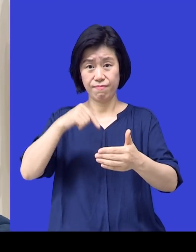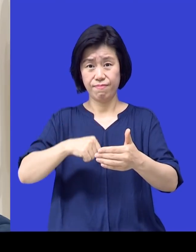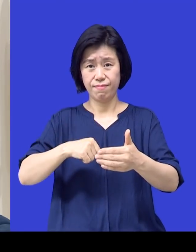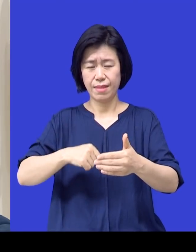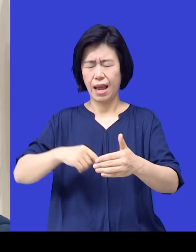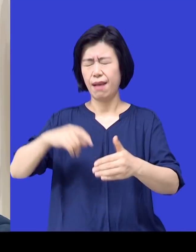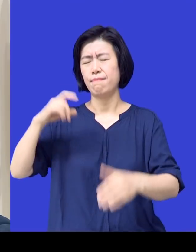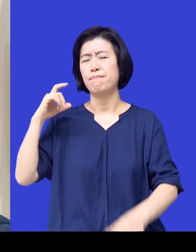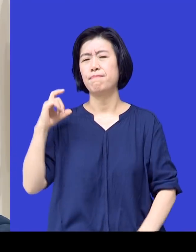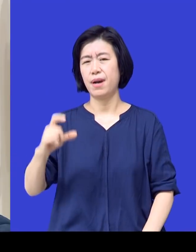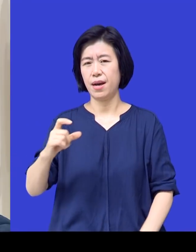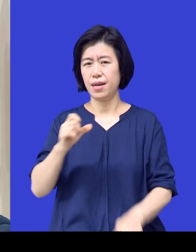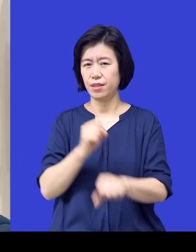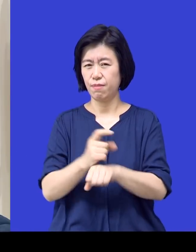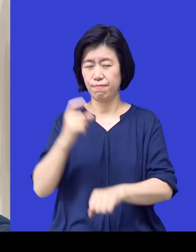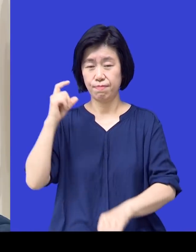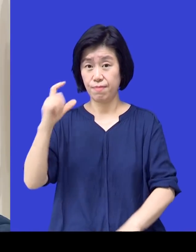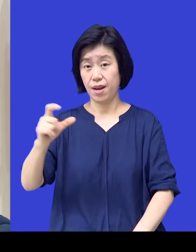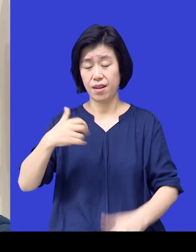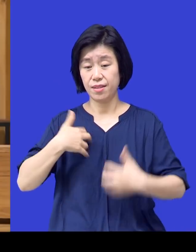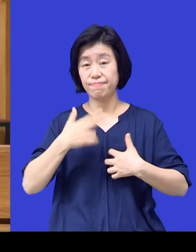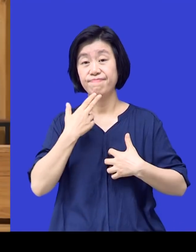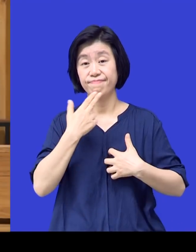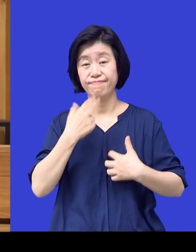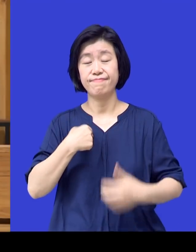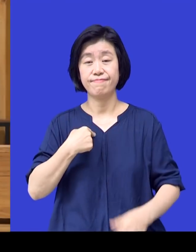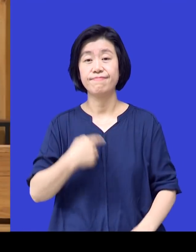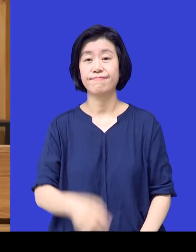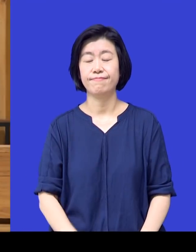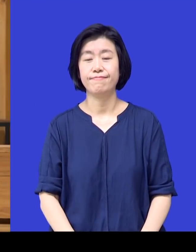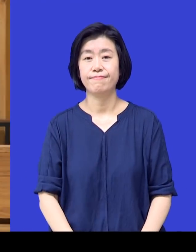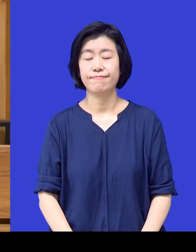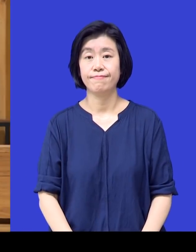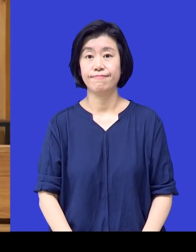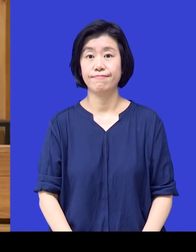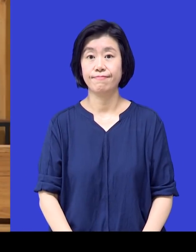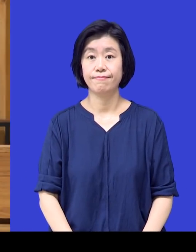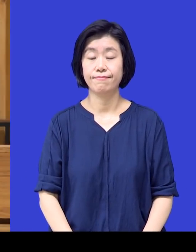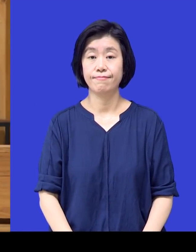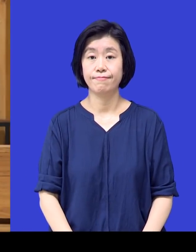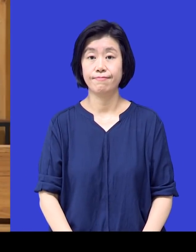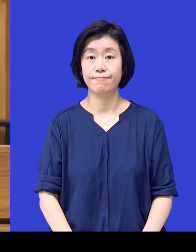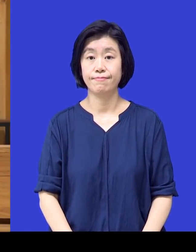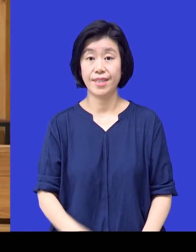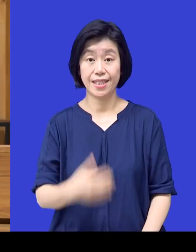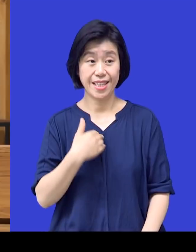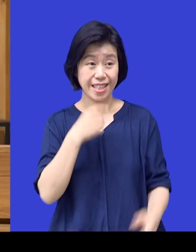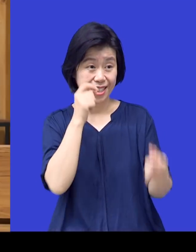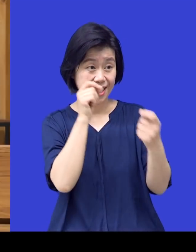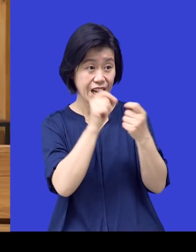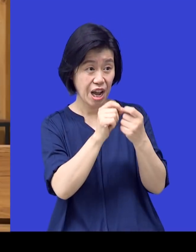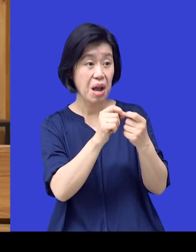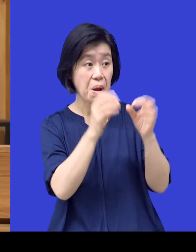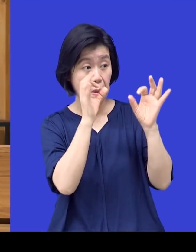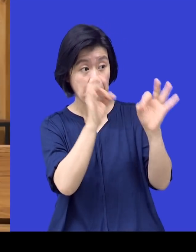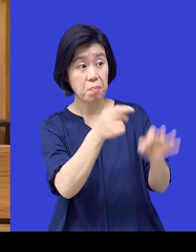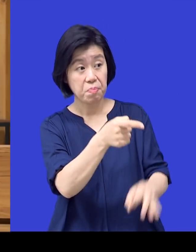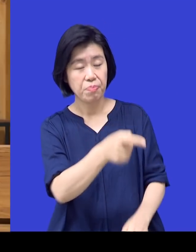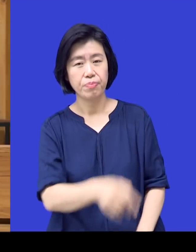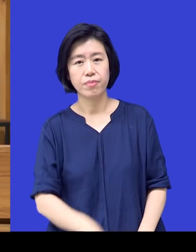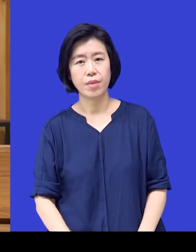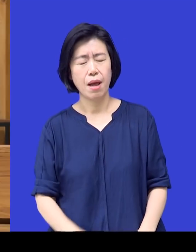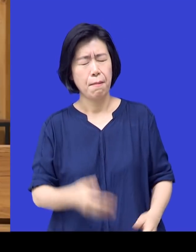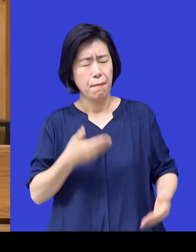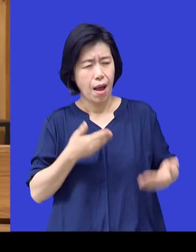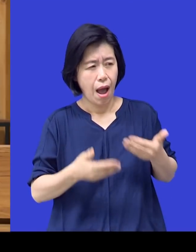이 재미없는 목사였어요. 예. 그리고 제가 목사님 가까이서 뵈니까 또 이렇게 바쁘신 것뿐만 아니라